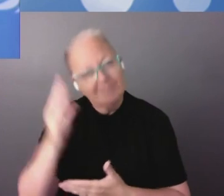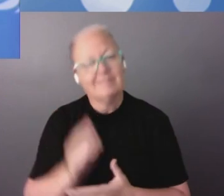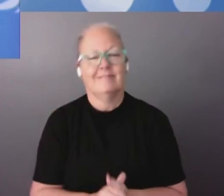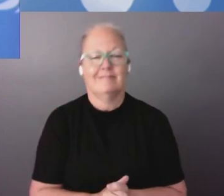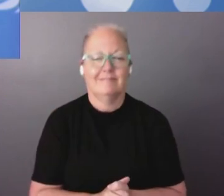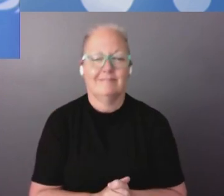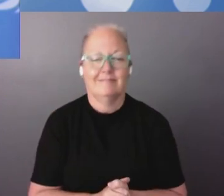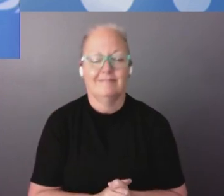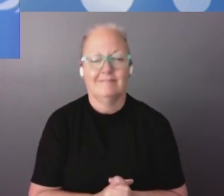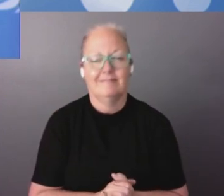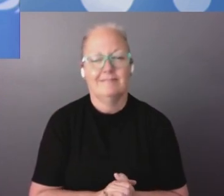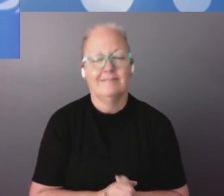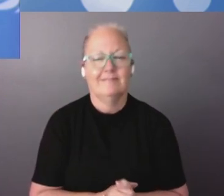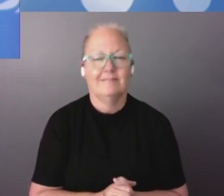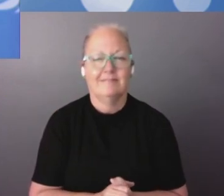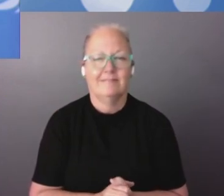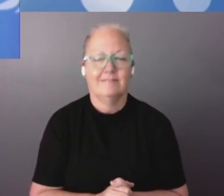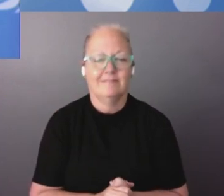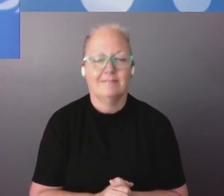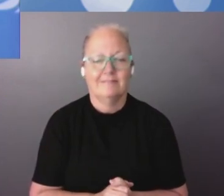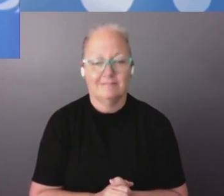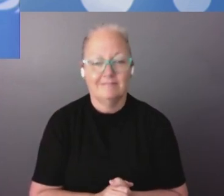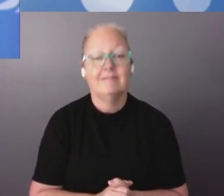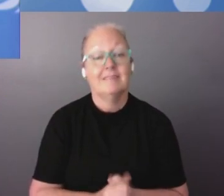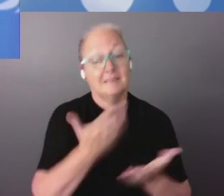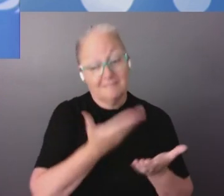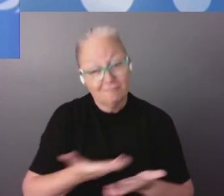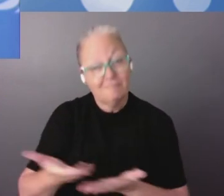Дорин Богдан-Мартин, глава